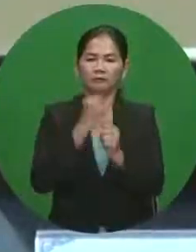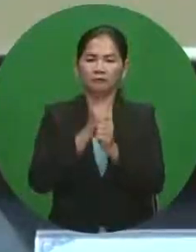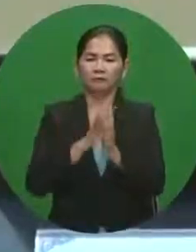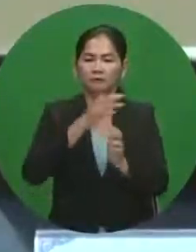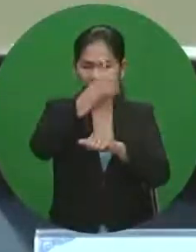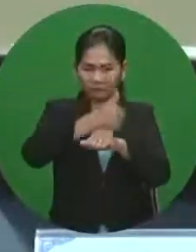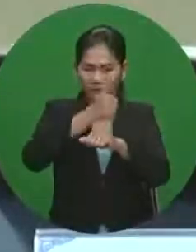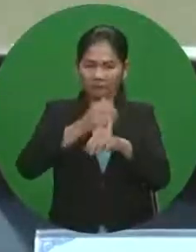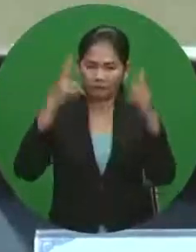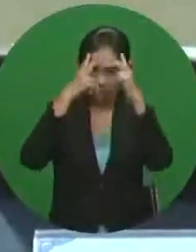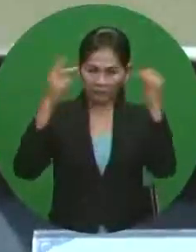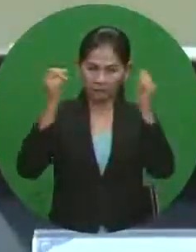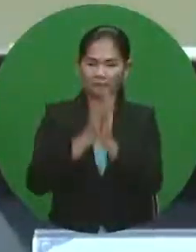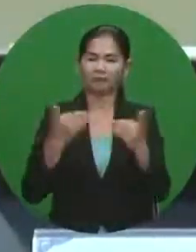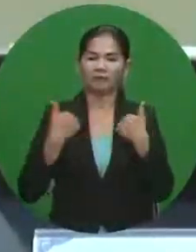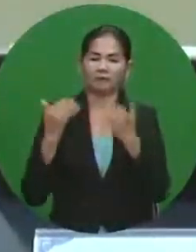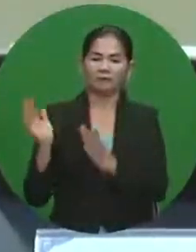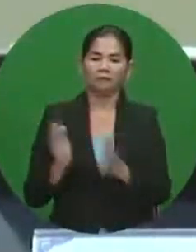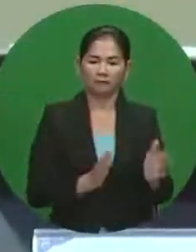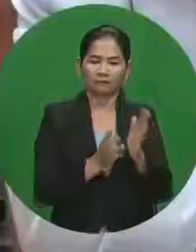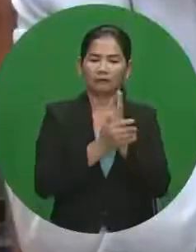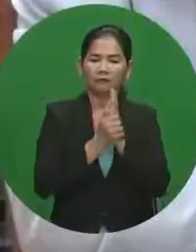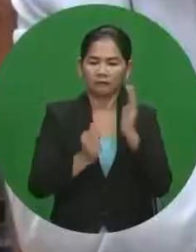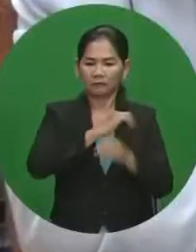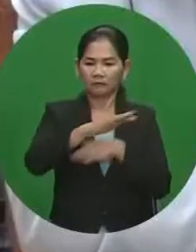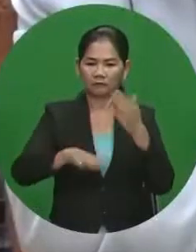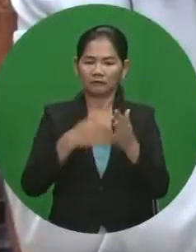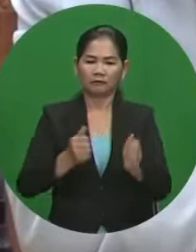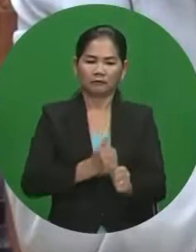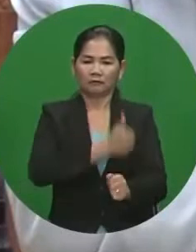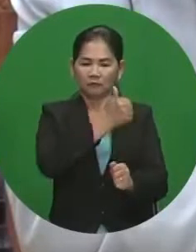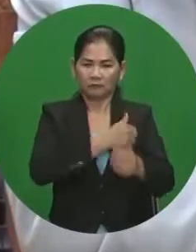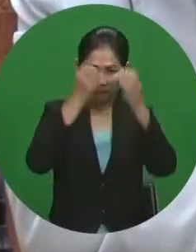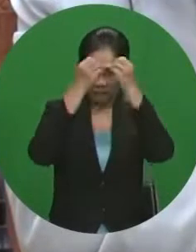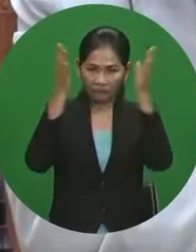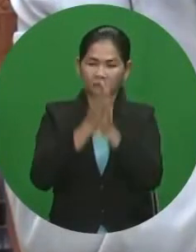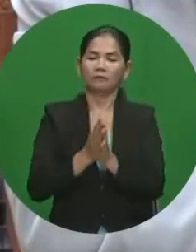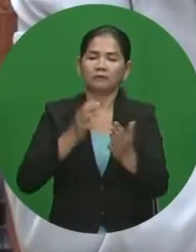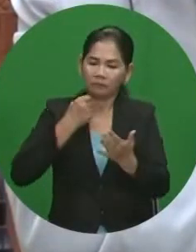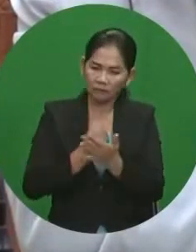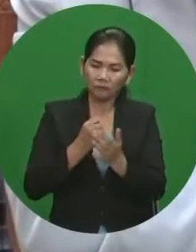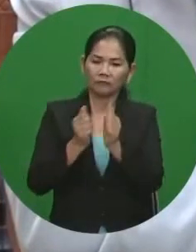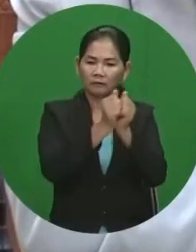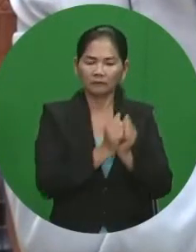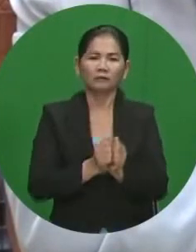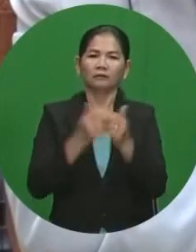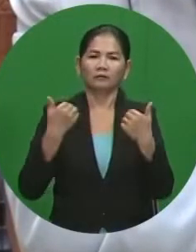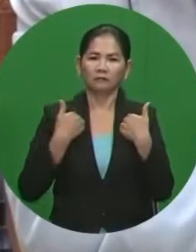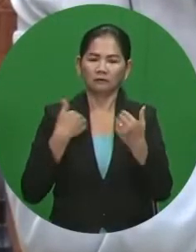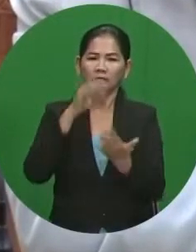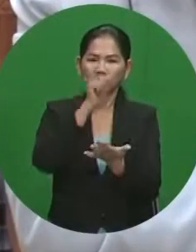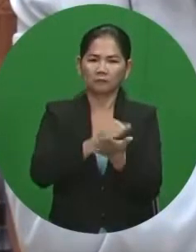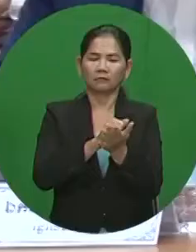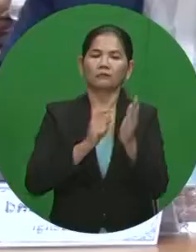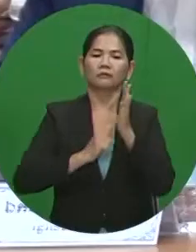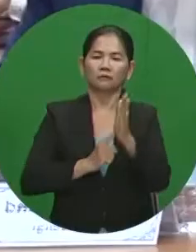ស់ថ្នាក់ដឹកនាំមន្ត្រីរាជការគ្រប់ផ្នែកគ្រប់ជំនាញទាំងអស់នៃក្រសួងព័ត៌មានដែលបានប្រឹងប្រែងរួមសហការគ្នាសម្រេចបានល